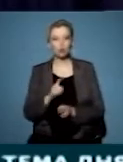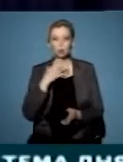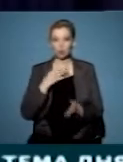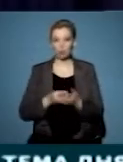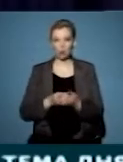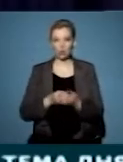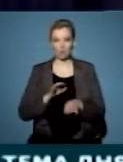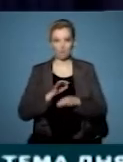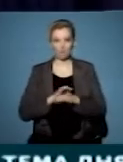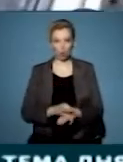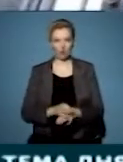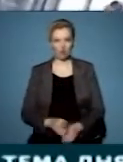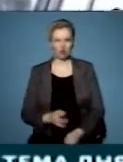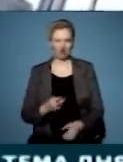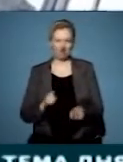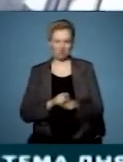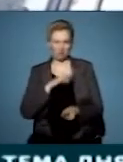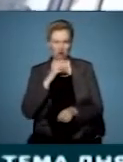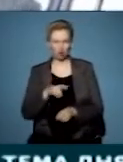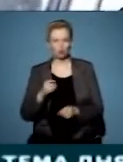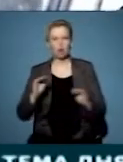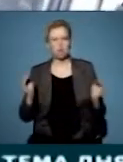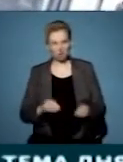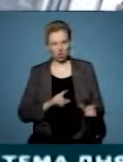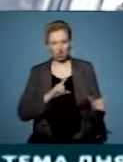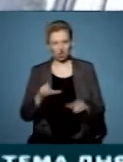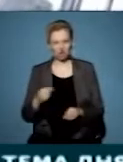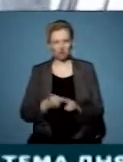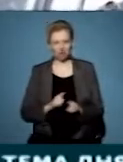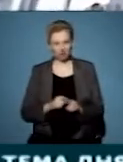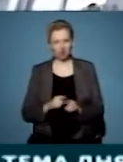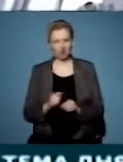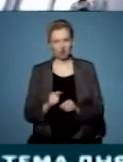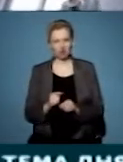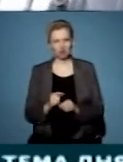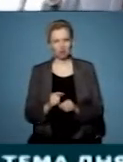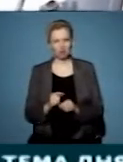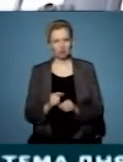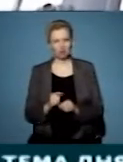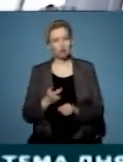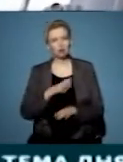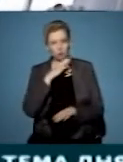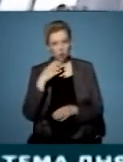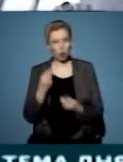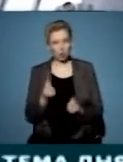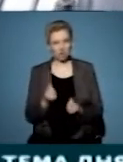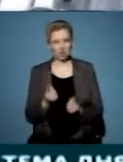своїй поведінці? Давайте послухаємо. Ну, не так багато людей, вже менше їде. Це такі гривні, це багато грошей,